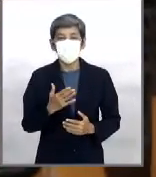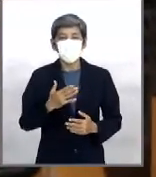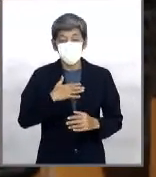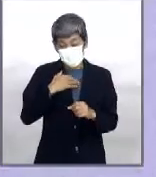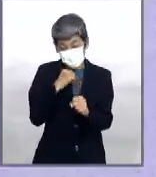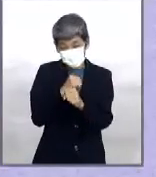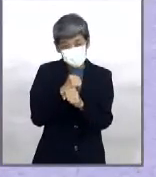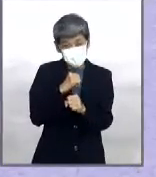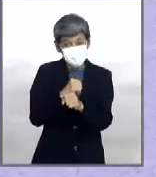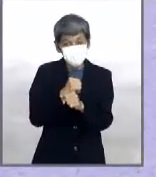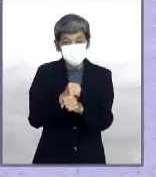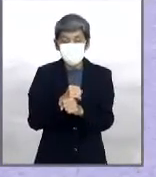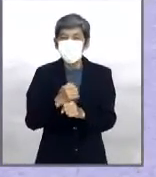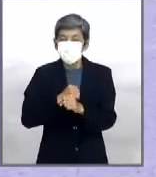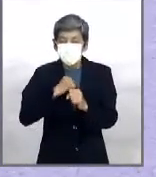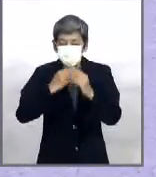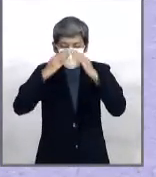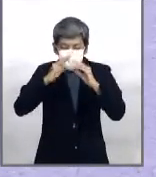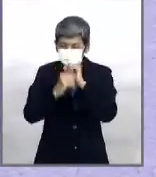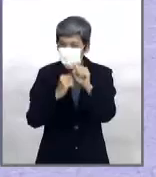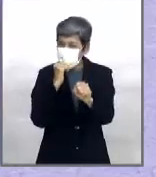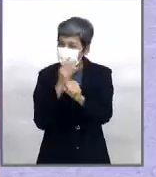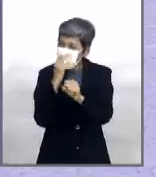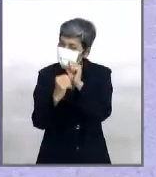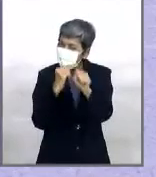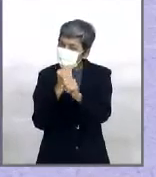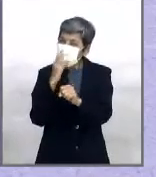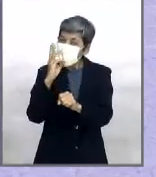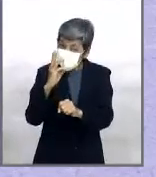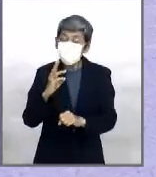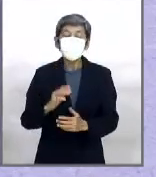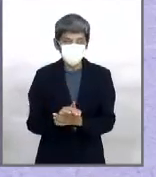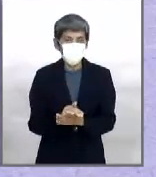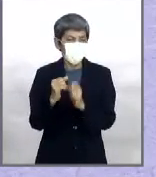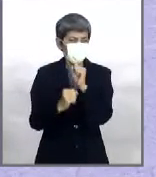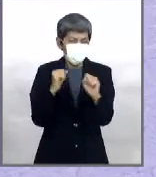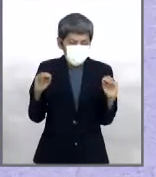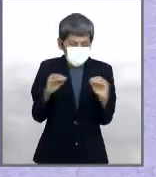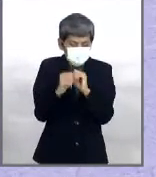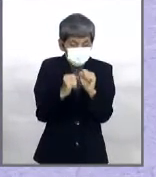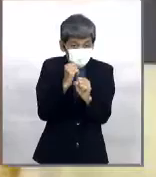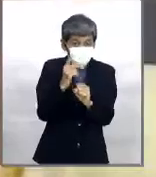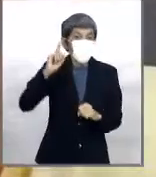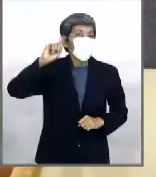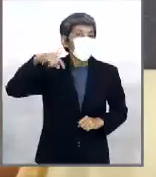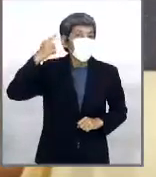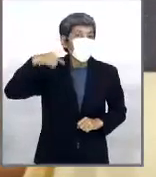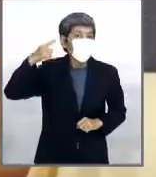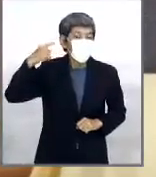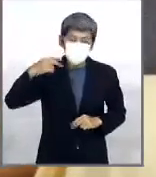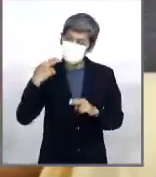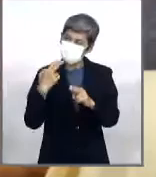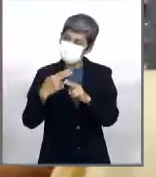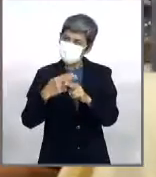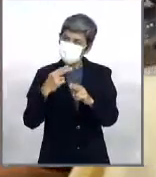ที่ผมทำงานอยู่ที่เทศกาลบทเรียนในความมืดประมาณ 5-6 ปีเนาะแล้วก็เป็นจังหวะช่วง2ปีสุดท้ายเนี่ยมีผู้หญิงคนหนึ่งนะครับผม